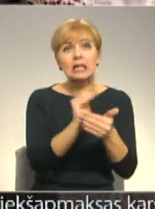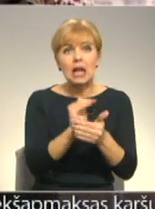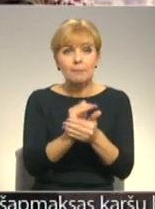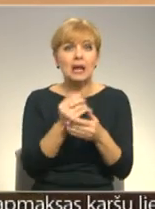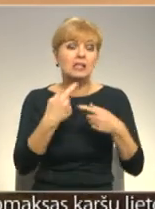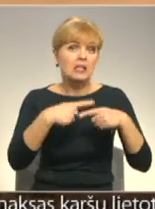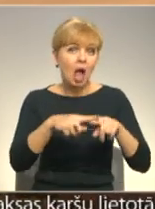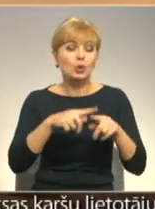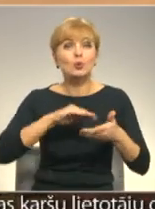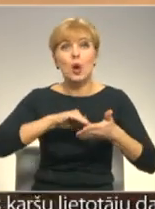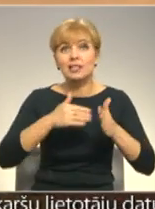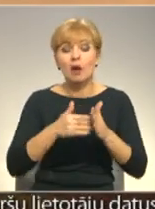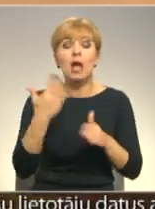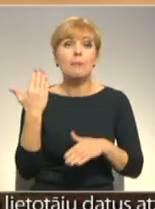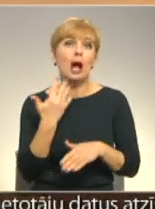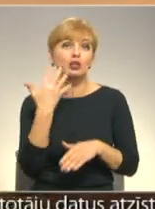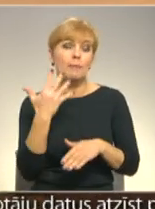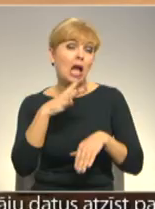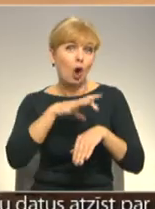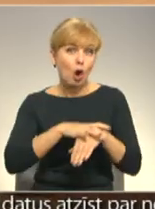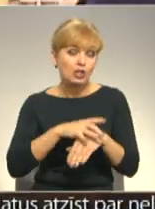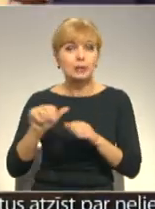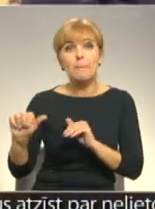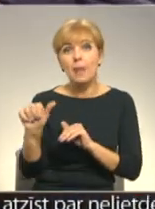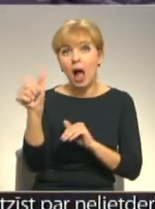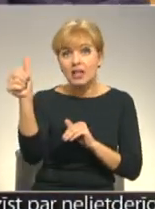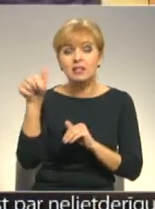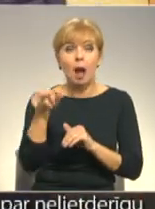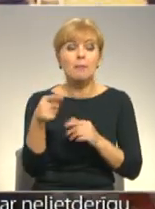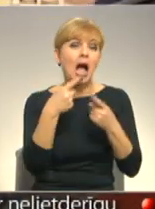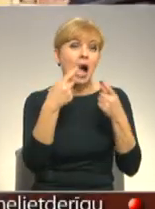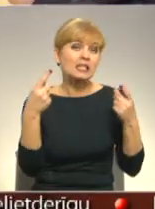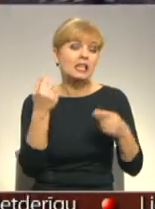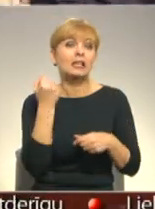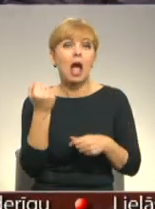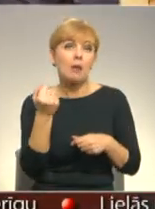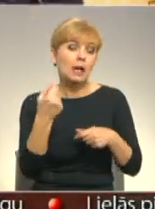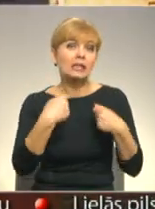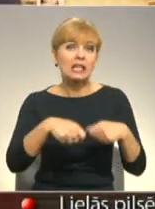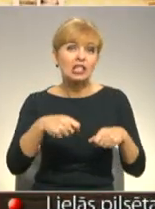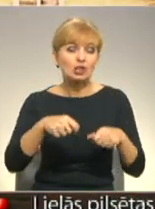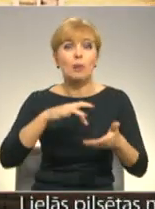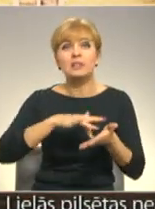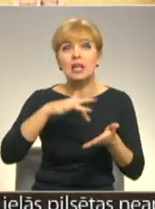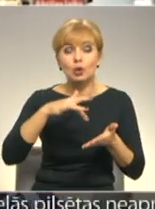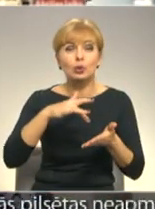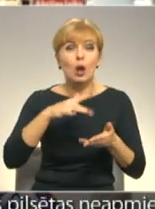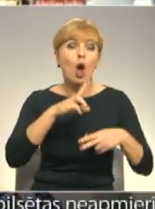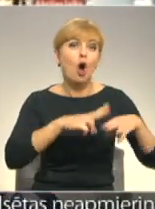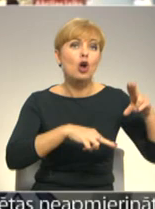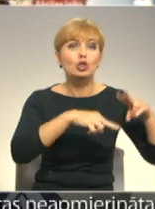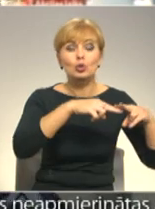tehnisko stāvokli un pagājušajā piekdienā konstatētajām plaisām, atzīstot, ka tās neapdraud tirdzniecības centra konstrukciju noturību.